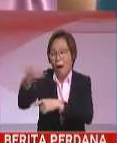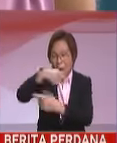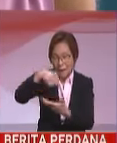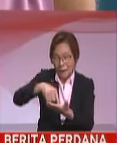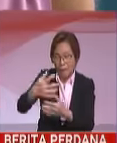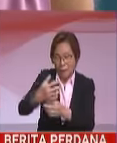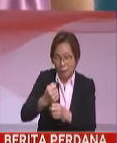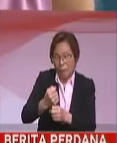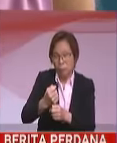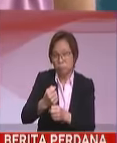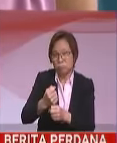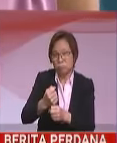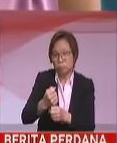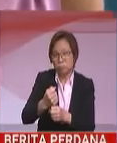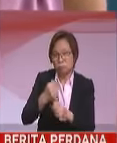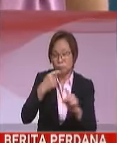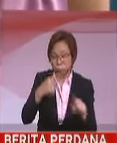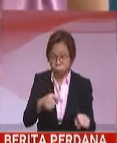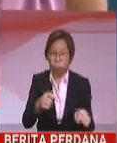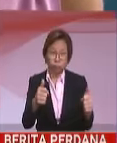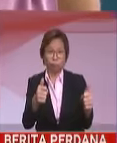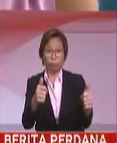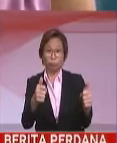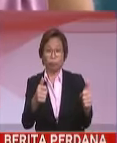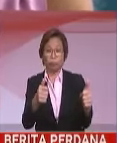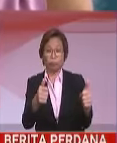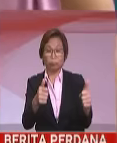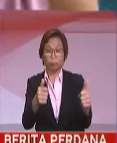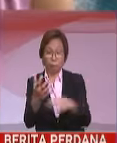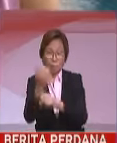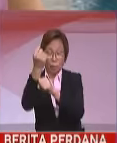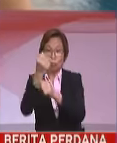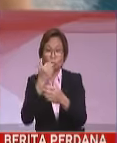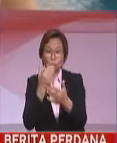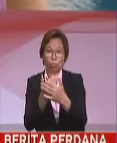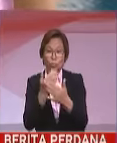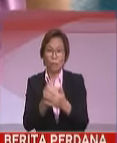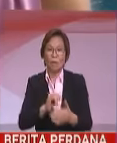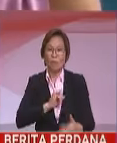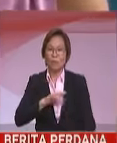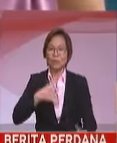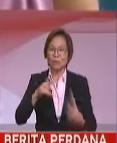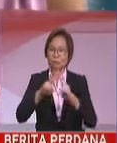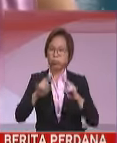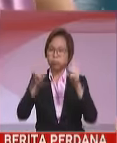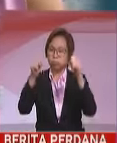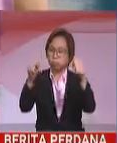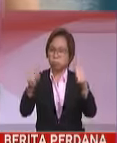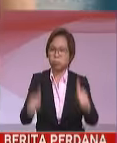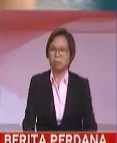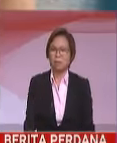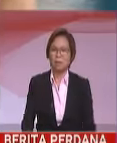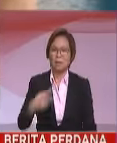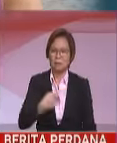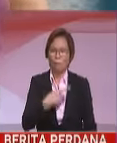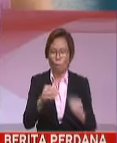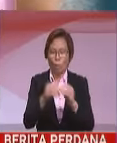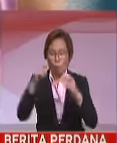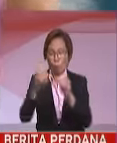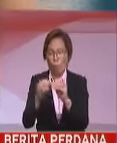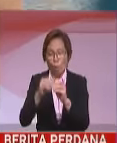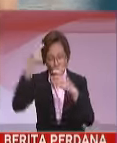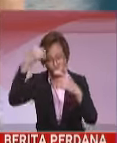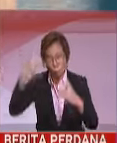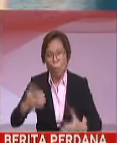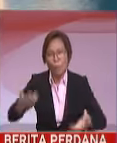satu result yang agak bagus, consistent. Saya rasa sangat bagus. Kita semakin confident.